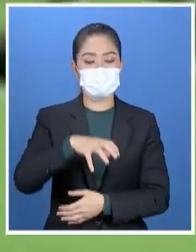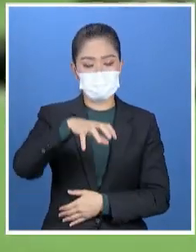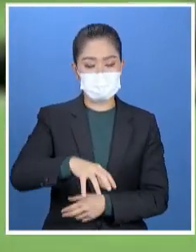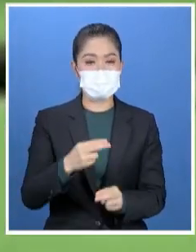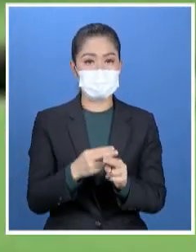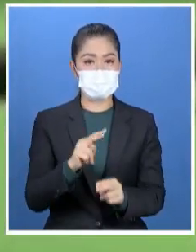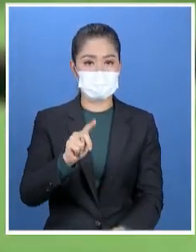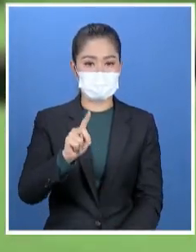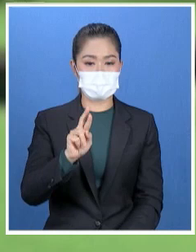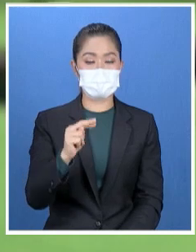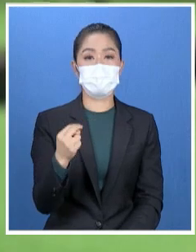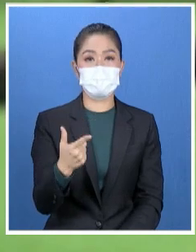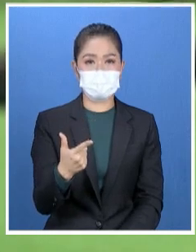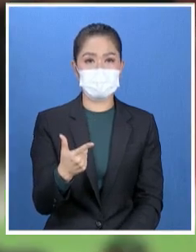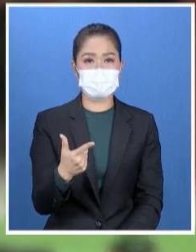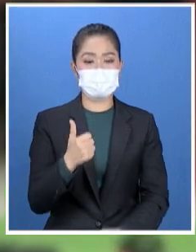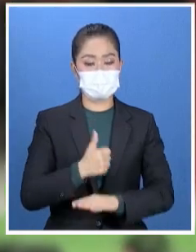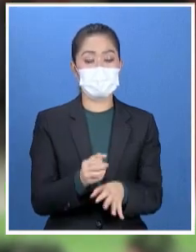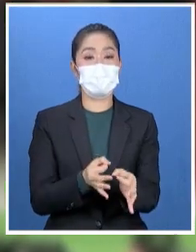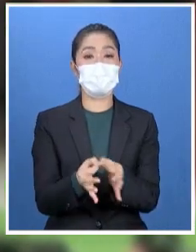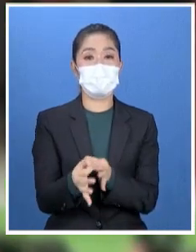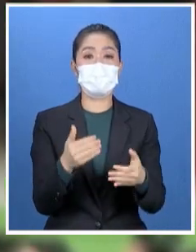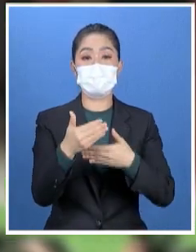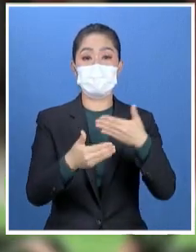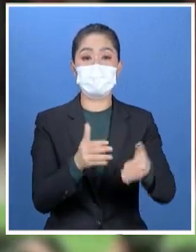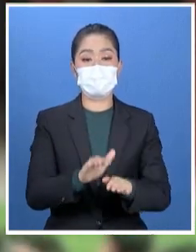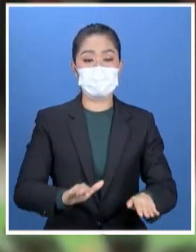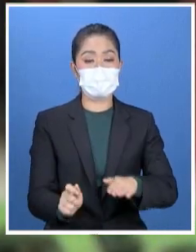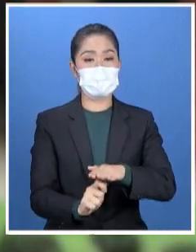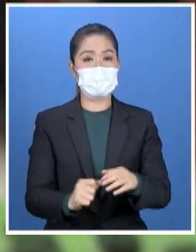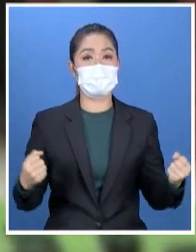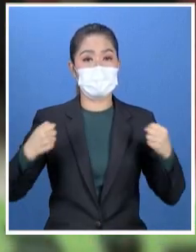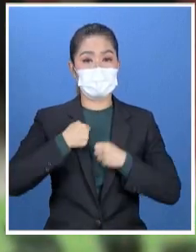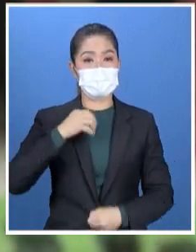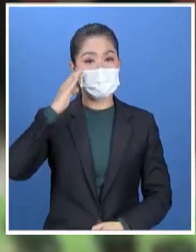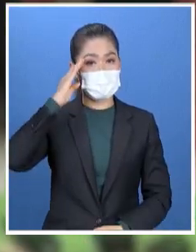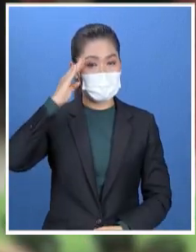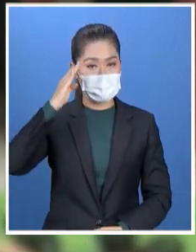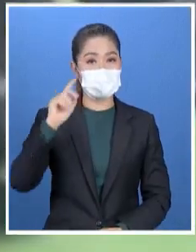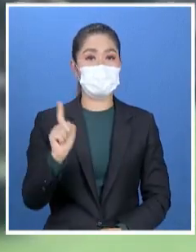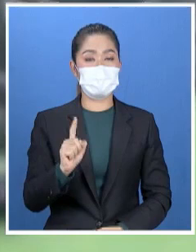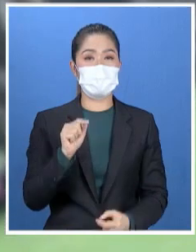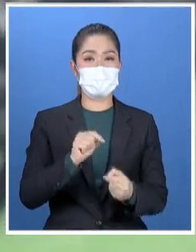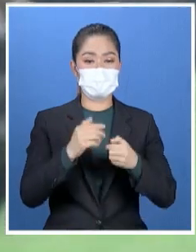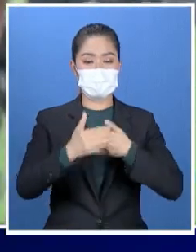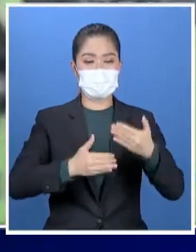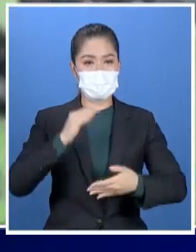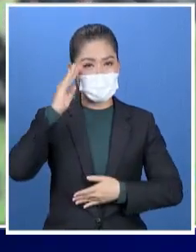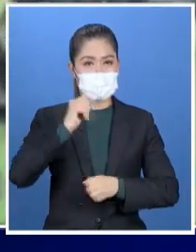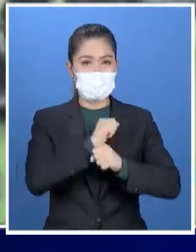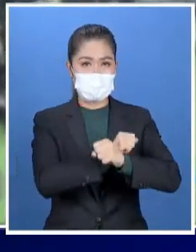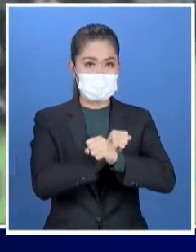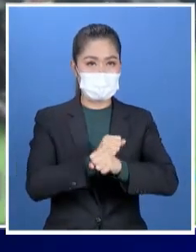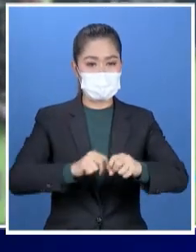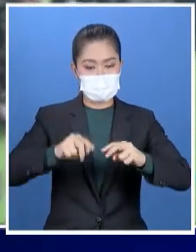รงค์มุกดาแสงสว่างอธิบายเลยนี่กิจกรรมที่น้องๆหนูๆสวมชุดทหารแบบนี้เขาเรียกว่ากิจกรรมกองพันอารักข